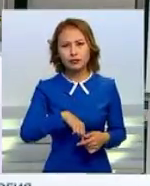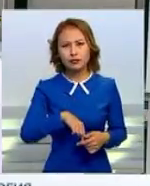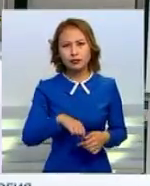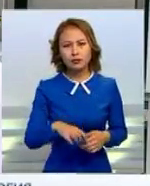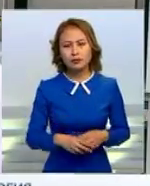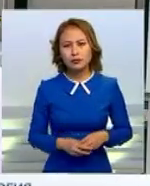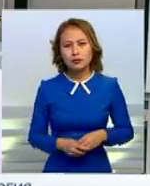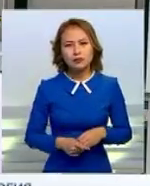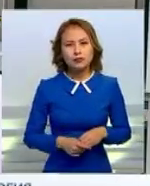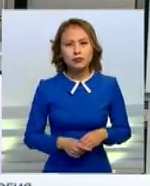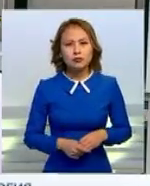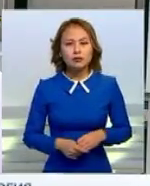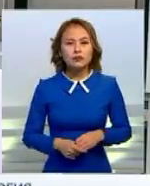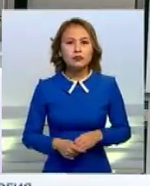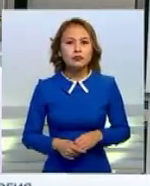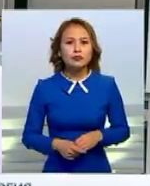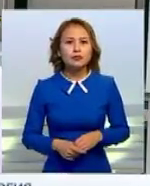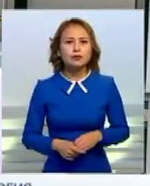осы